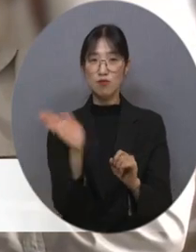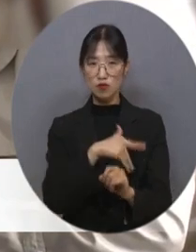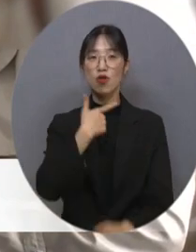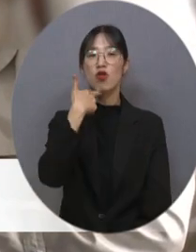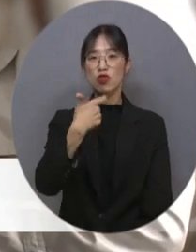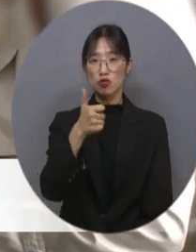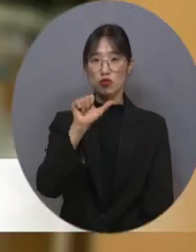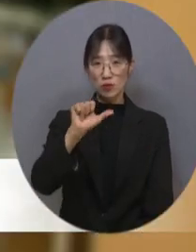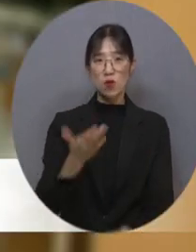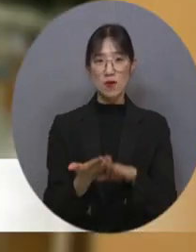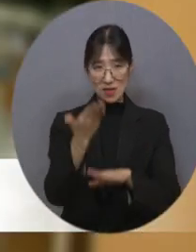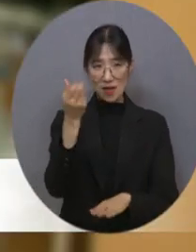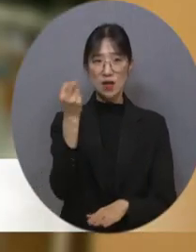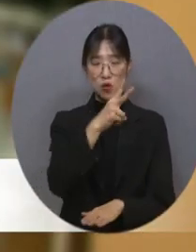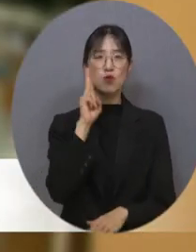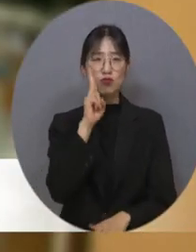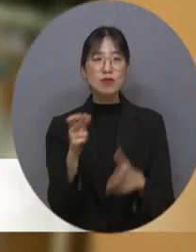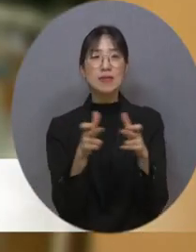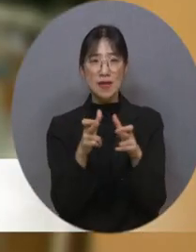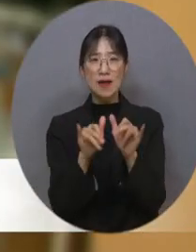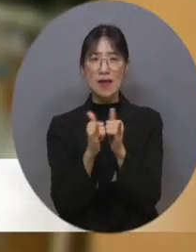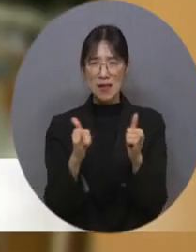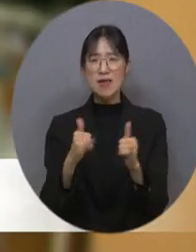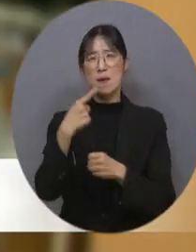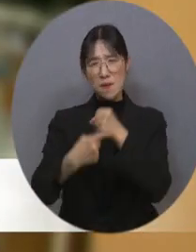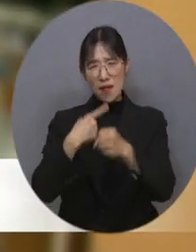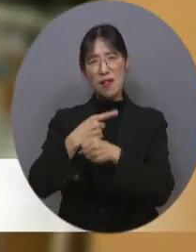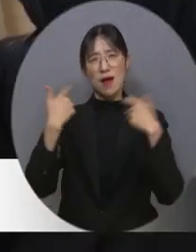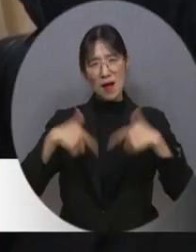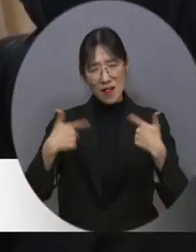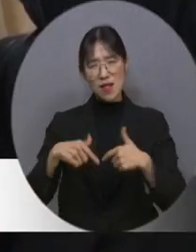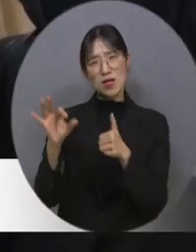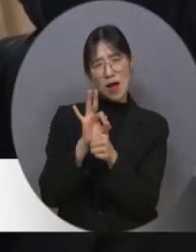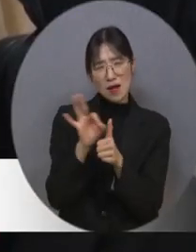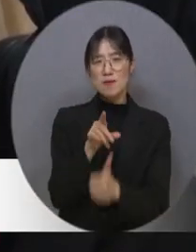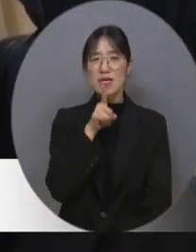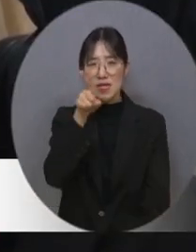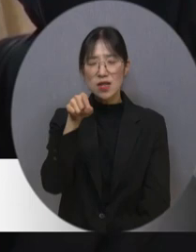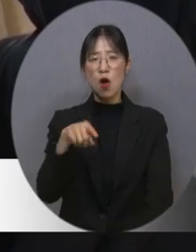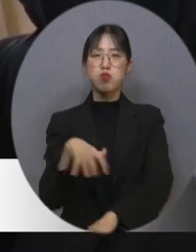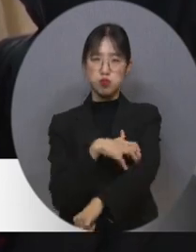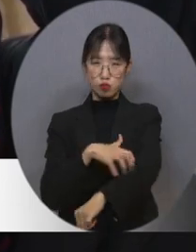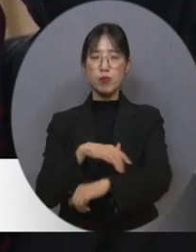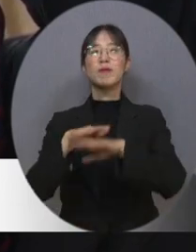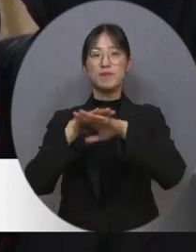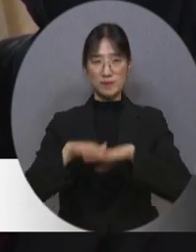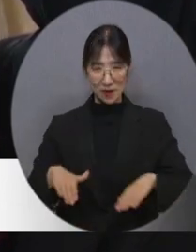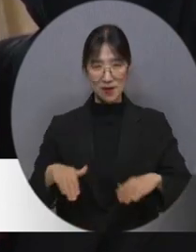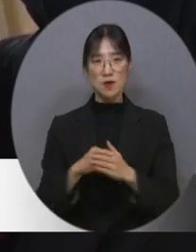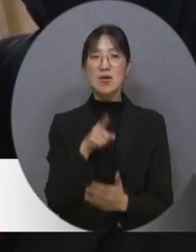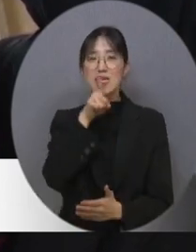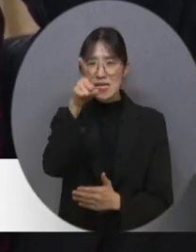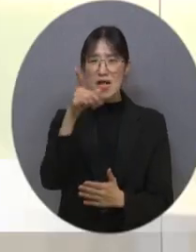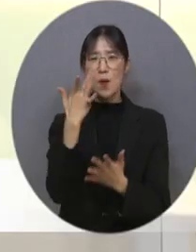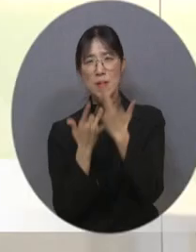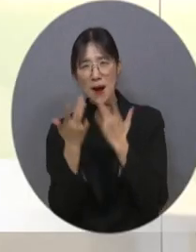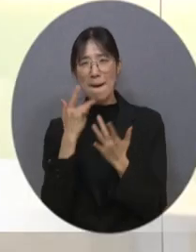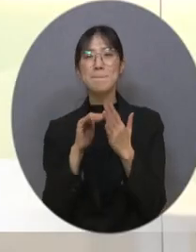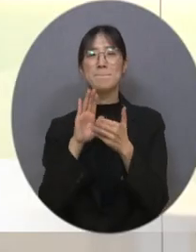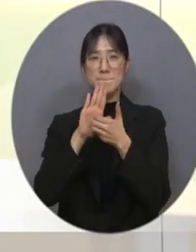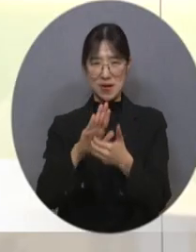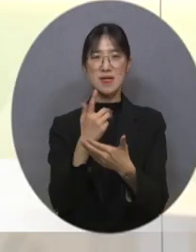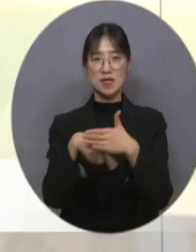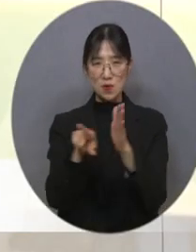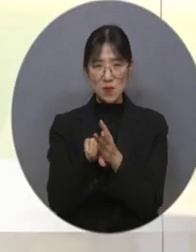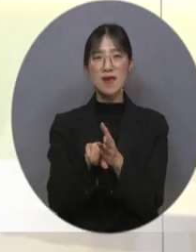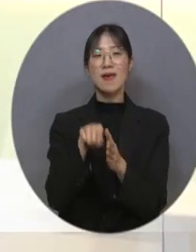이상 고령자와 중증장애인이 매년 장려금을 신청해야 하는 불편을 해소하고 신청 누락을 방지하기 위해